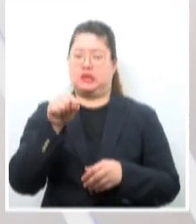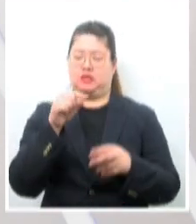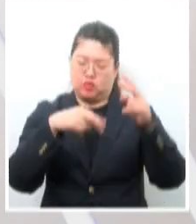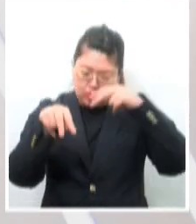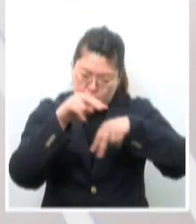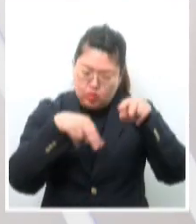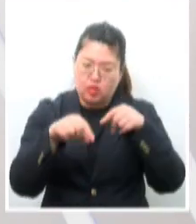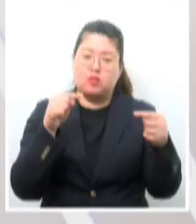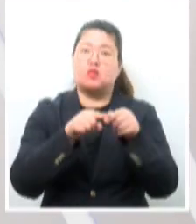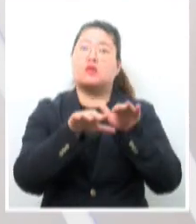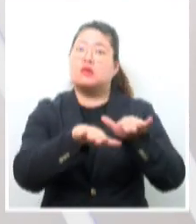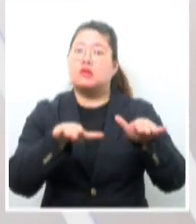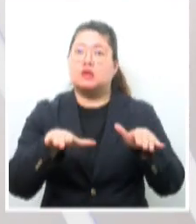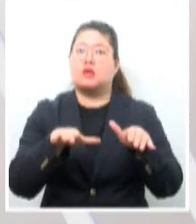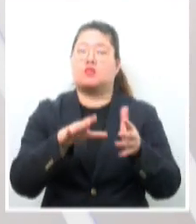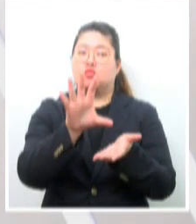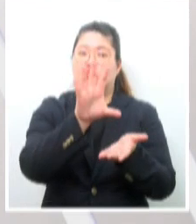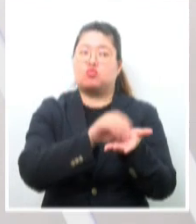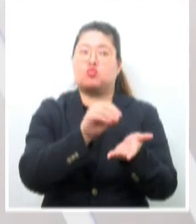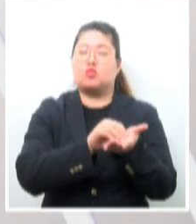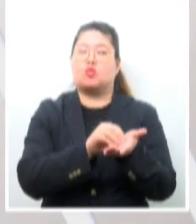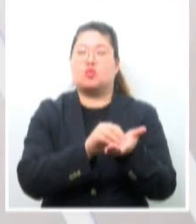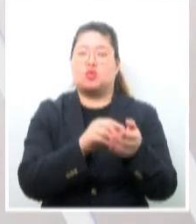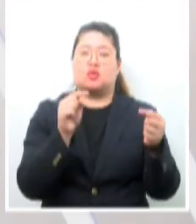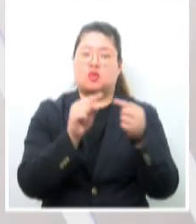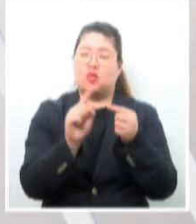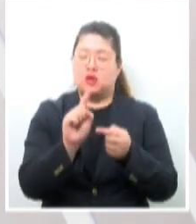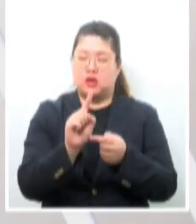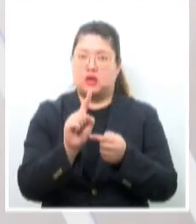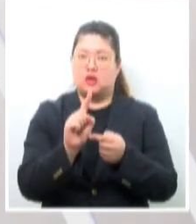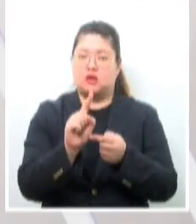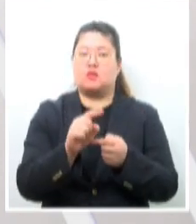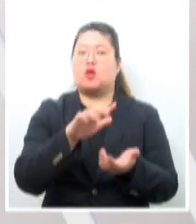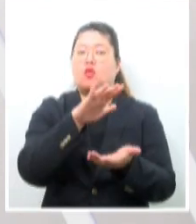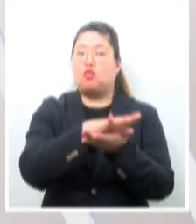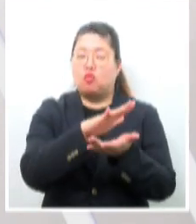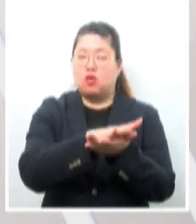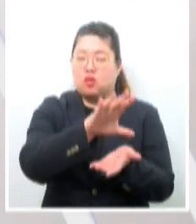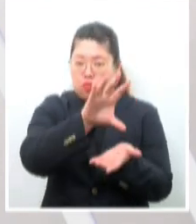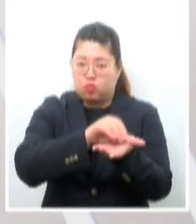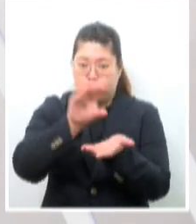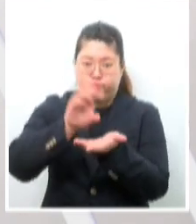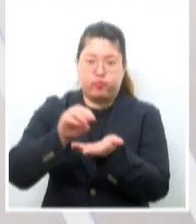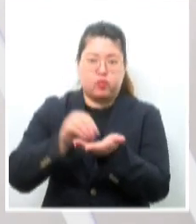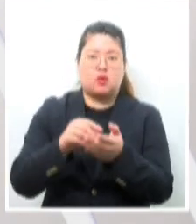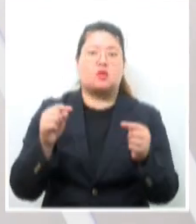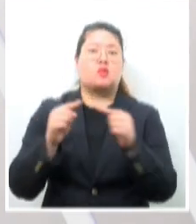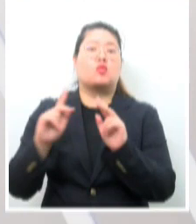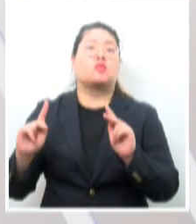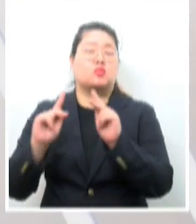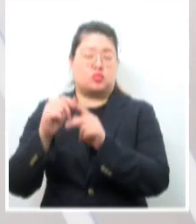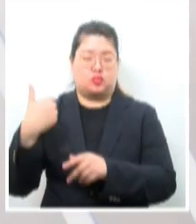ของนักเรียนนะคะที่ไม่ใช่ข้อมูลรายบุคคลแต่เป็นข้อมูลภาพรวมค่ะให้กับทางโรงเรียนแล้วก็ให้กับทางกระทรวงด้วยนะคะ